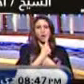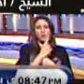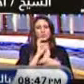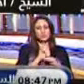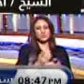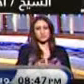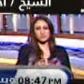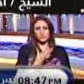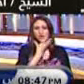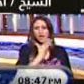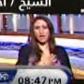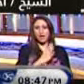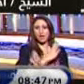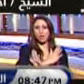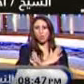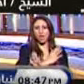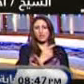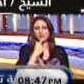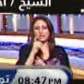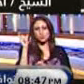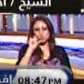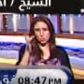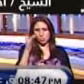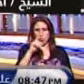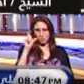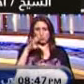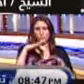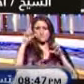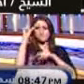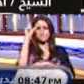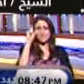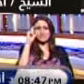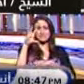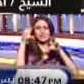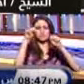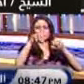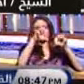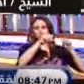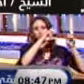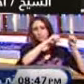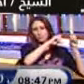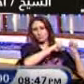جماعة الإخوان المسلمين مهيمنة على المساجد، مهيمنة كاملة.